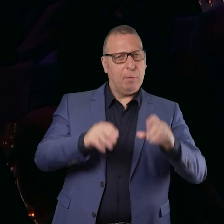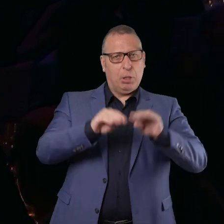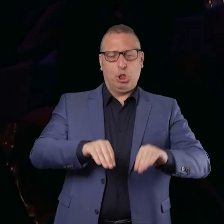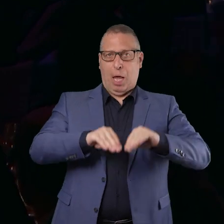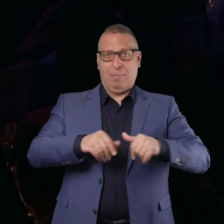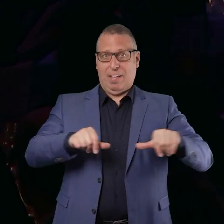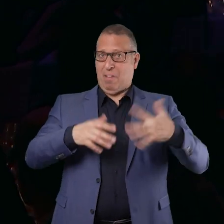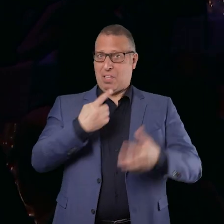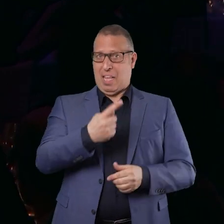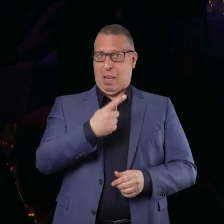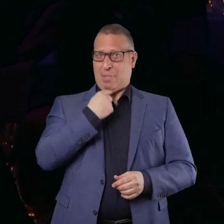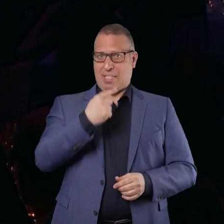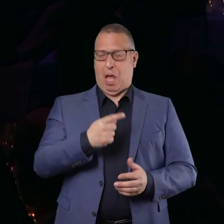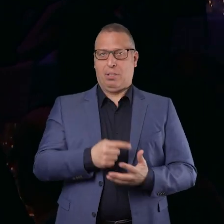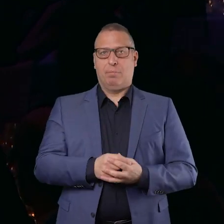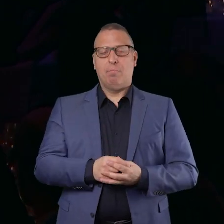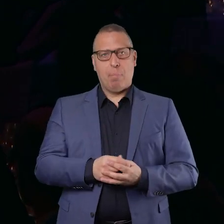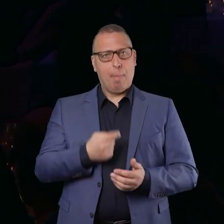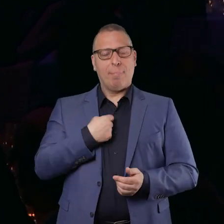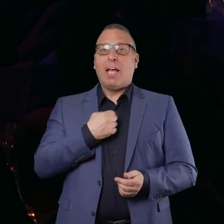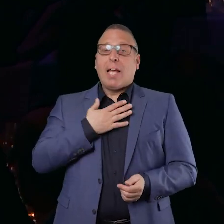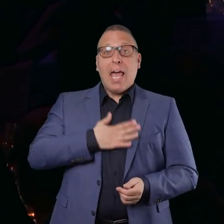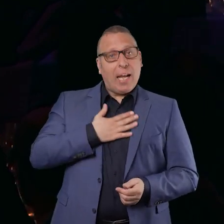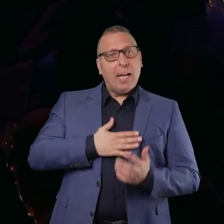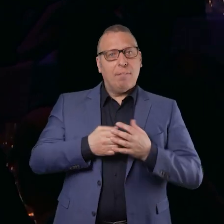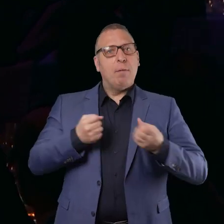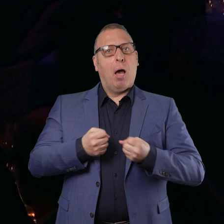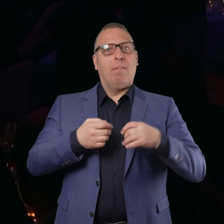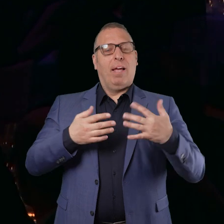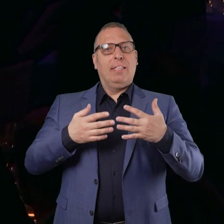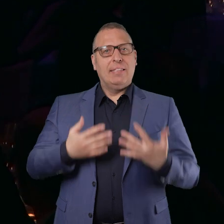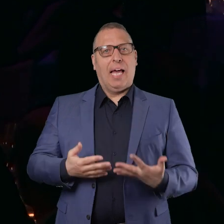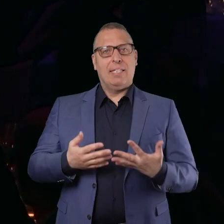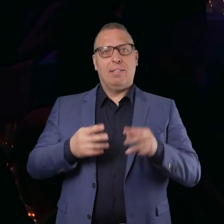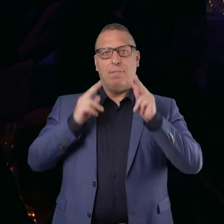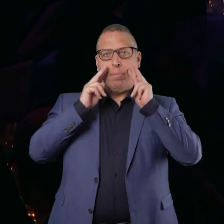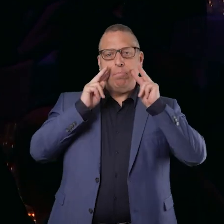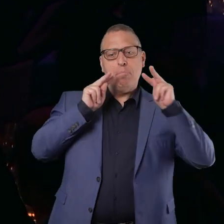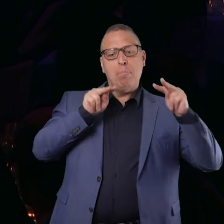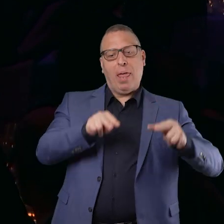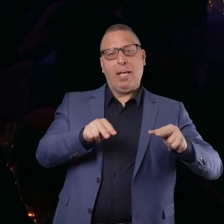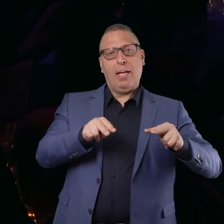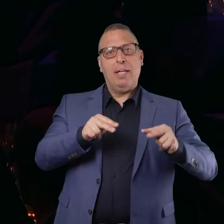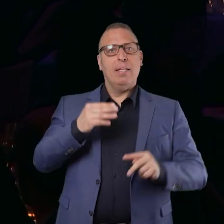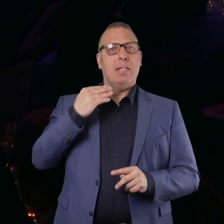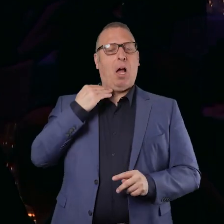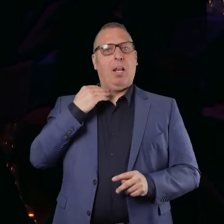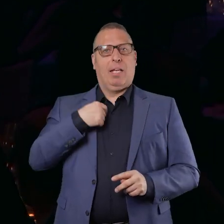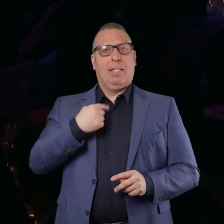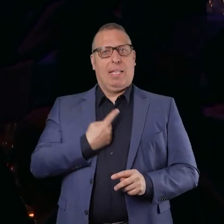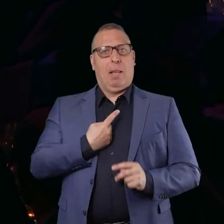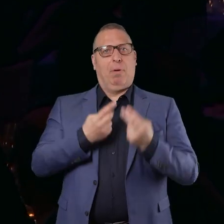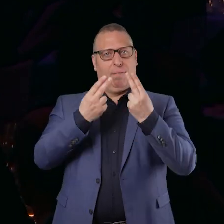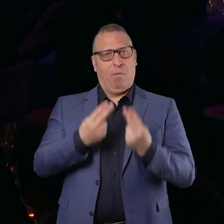oder beschreiben, was würden Sie da sagen? Ja, das mache ich sehr gerne. Und wenn wir jetzt da mal den Blickwinkel St. Gallen, ich